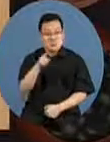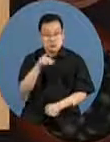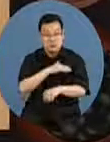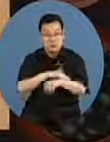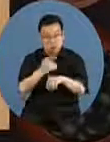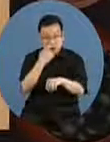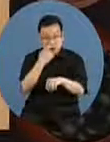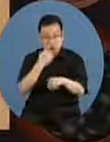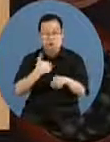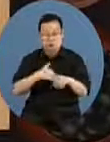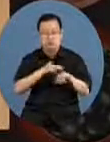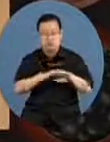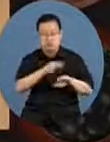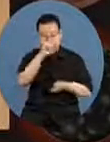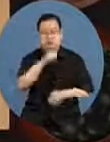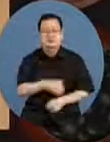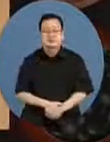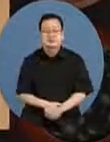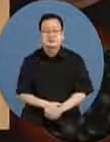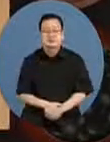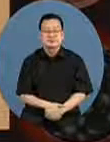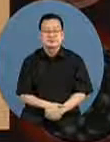수가 되겠습니다. 넘어가고요. 네.